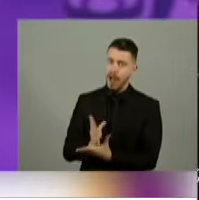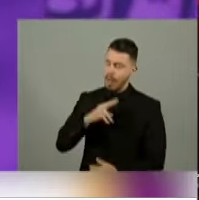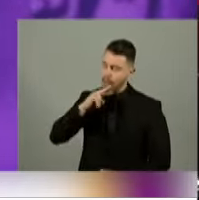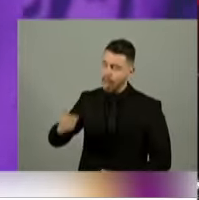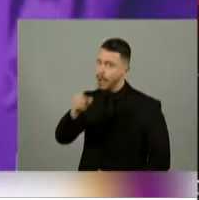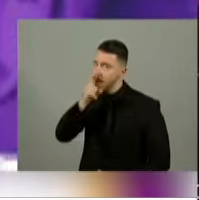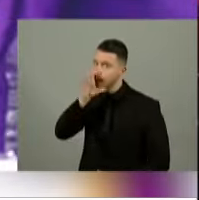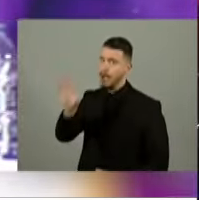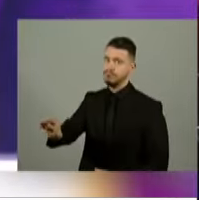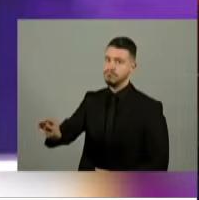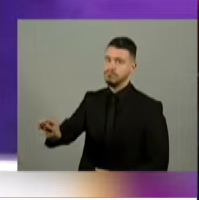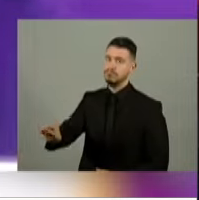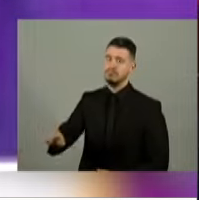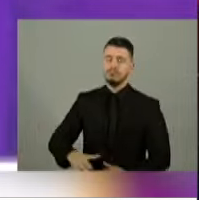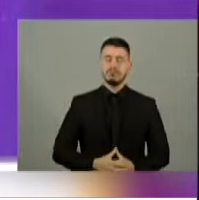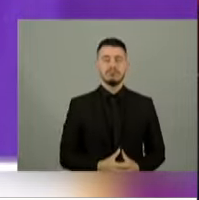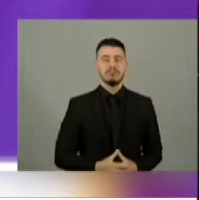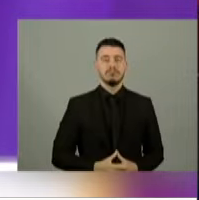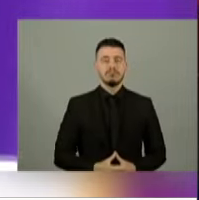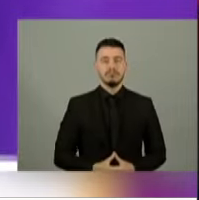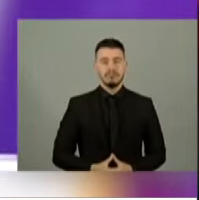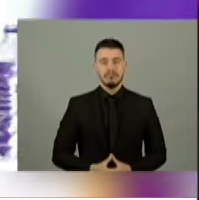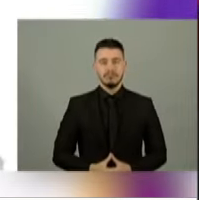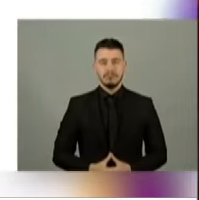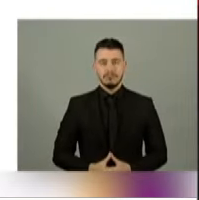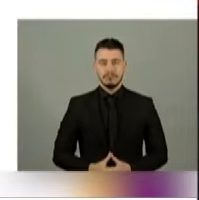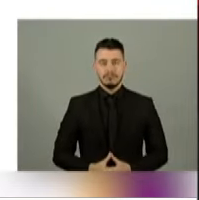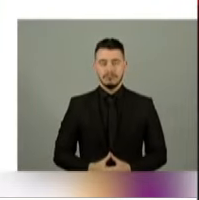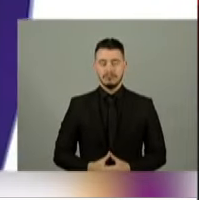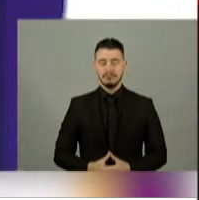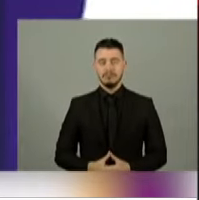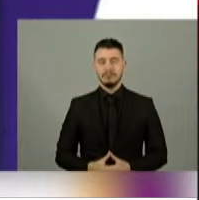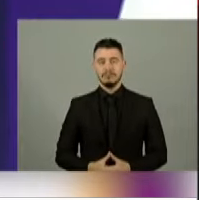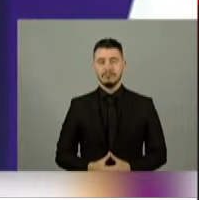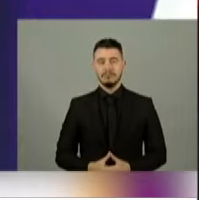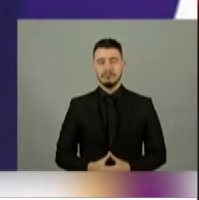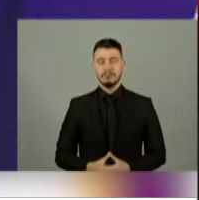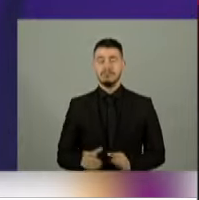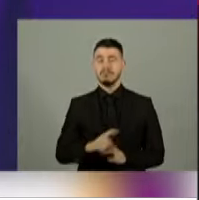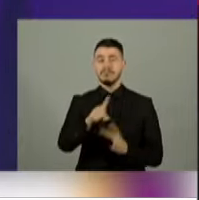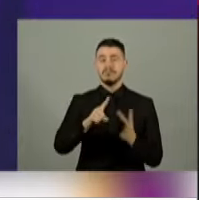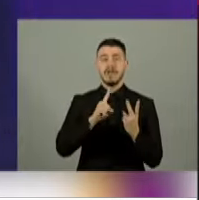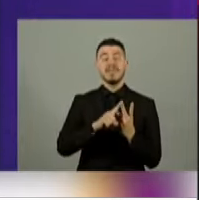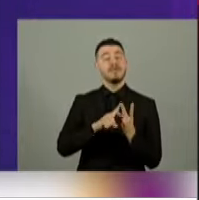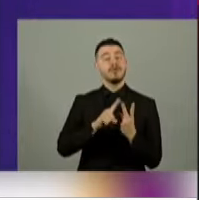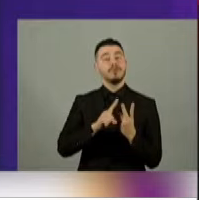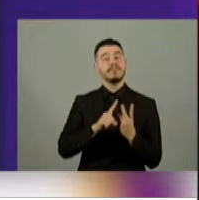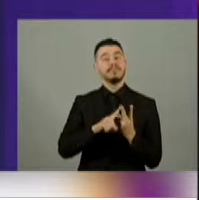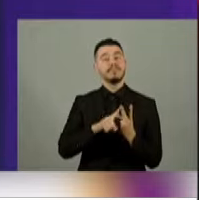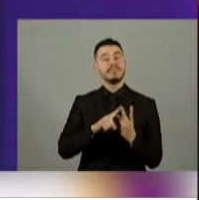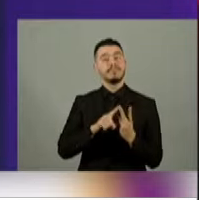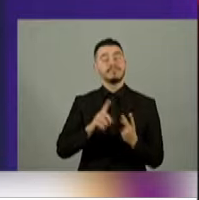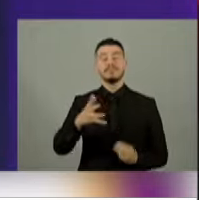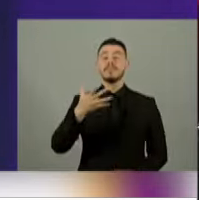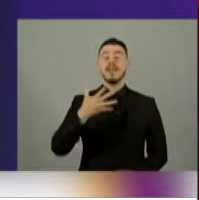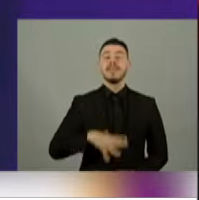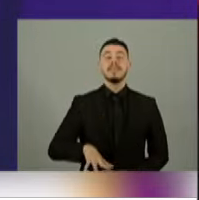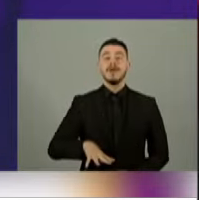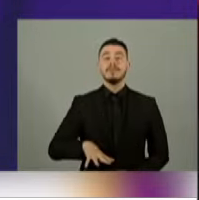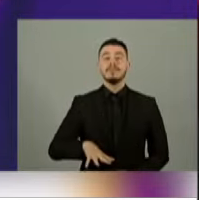περιθώριο σε κανέναν να αντιδράσει ή τέλος πάντων να διαχειριστεί μια έκτακτη κατάσταση.